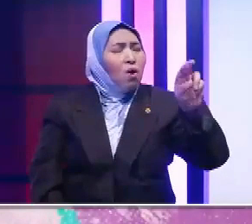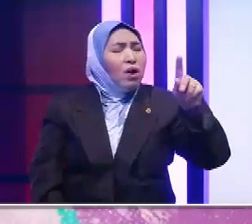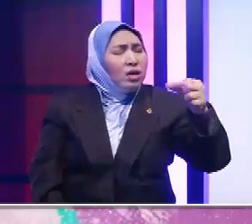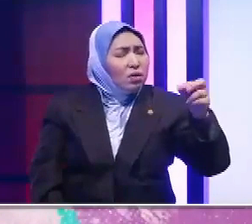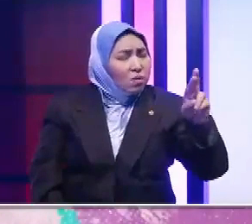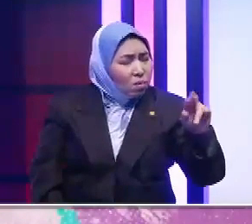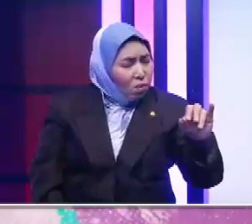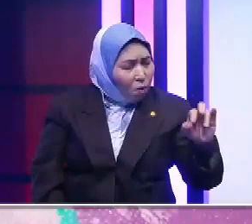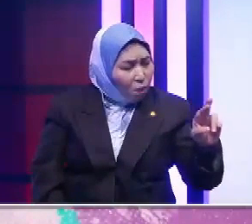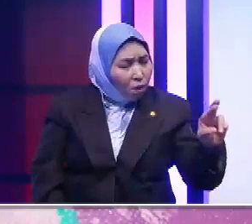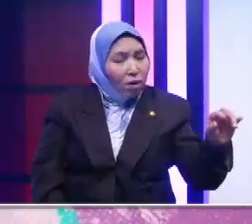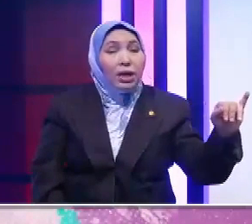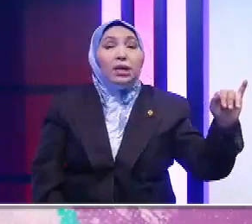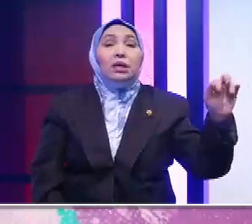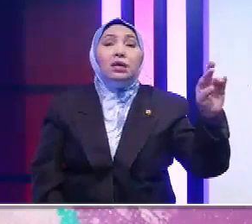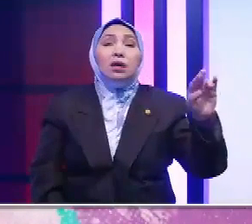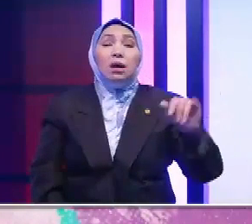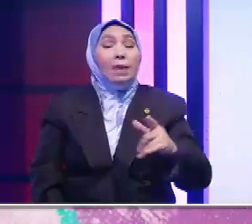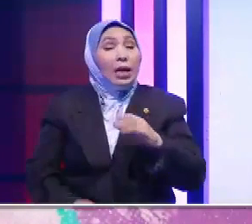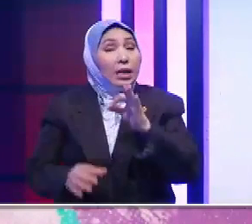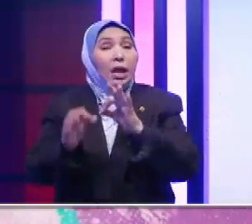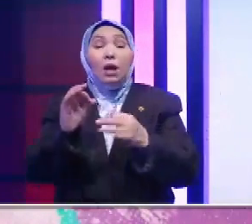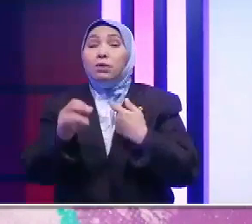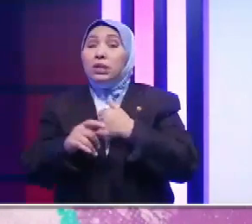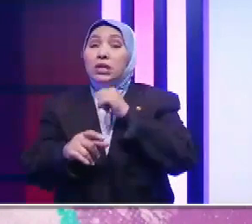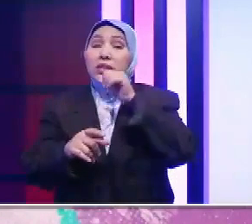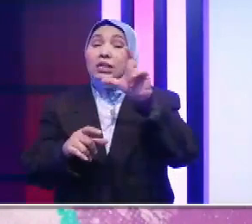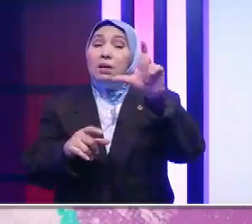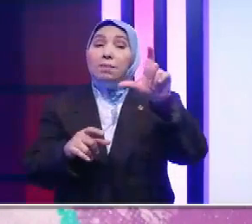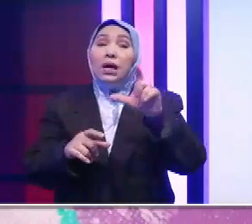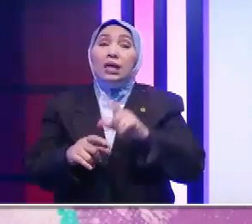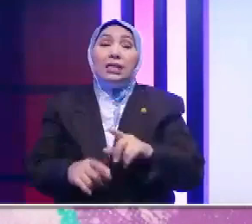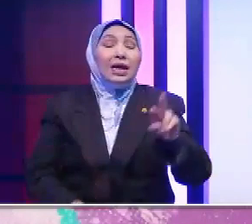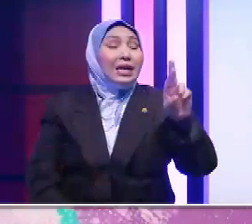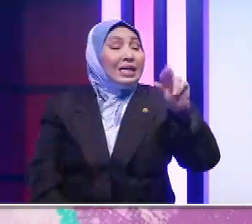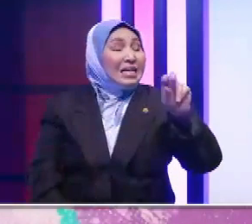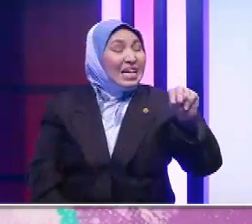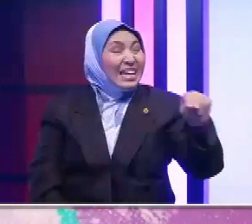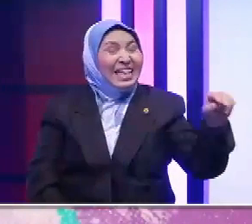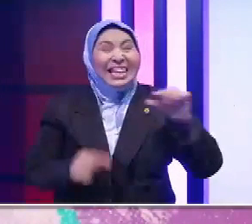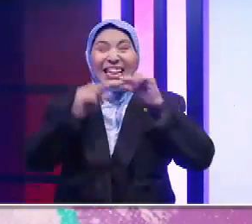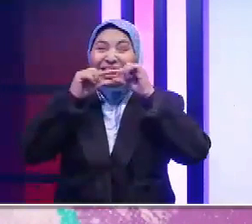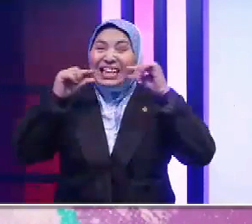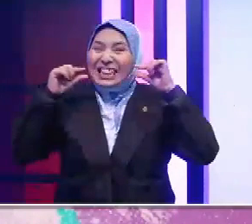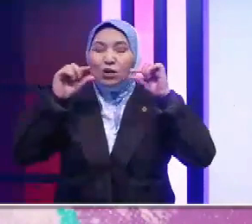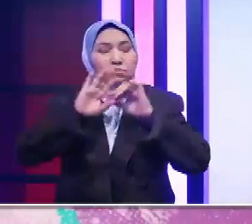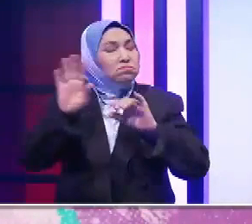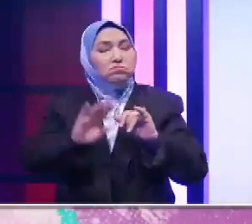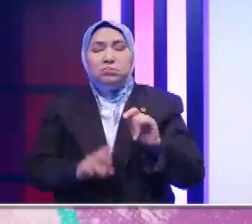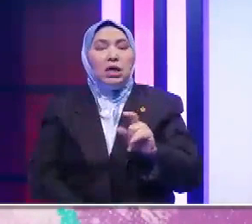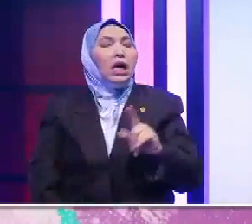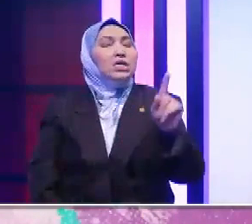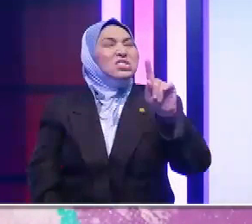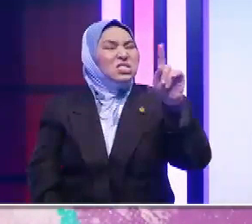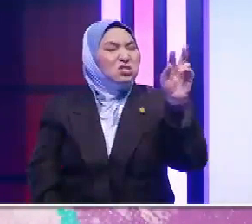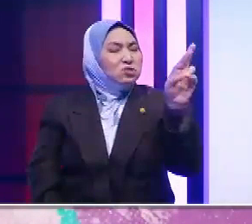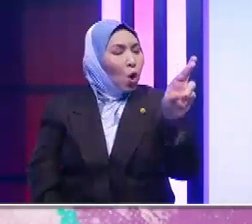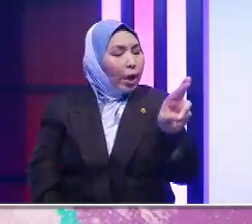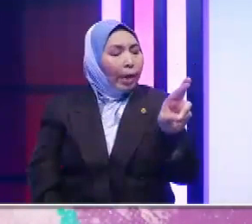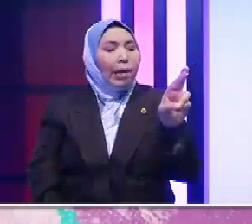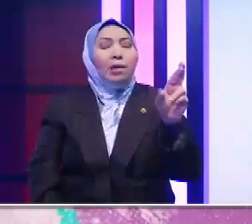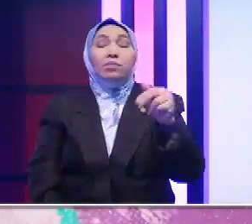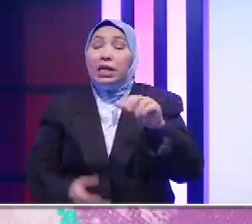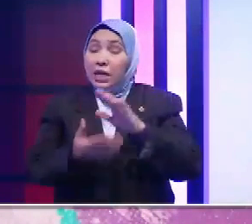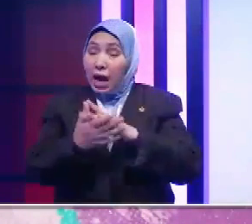ghayz. Allah tu, kalau kita tak tebalkan dia jadi tipis, ghayz jadi zal ataupun zai. Jadi kena hati-hati, za ada sifat